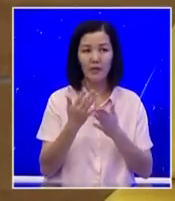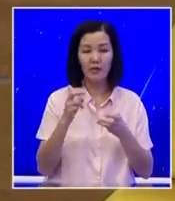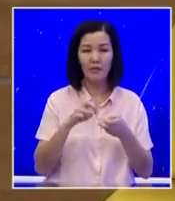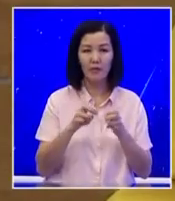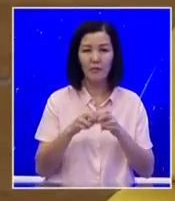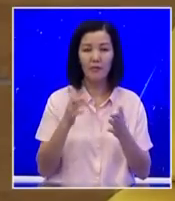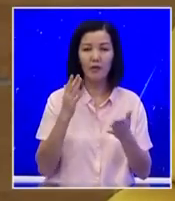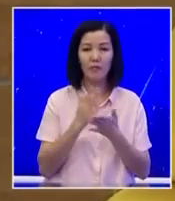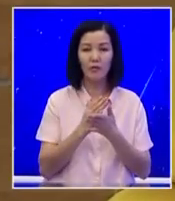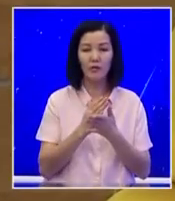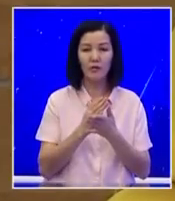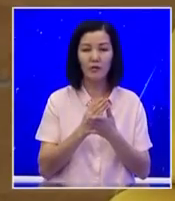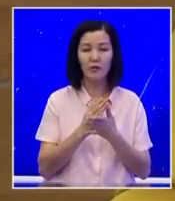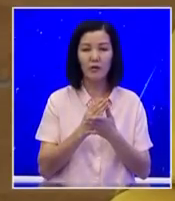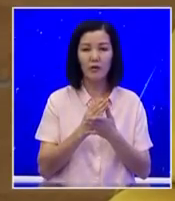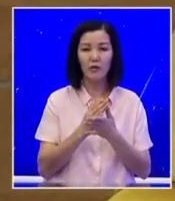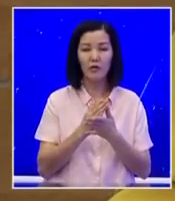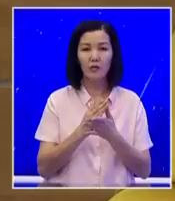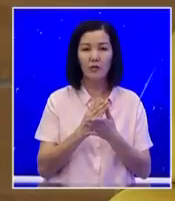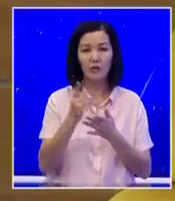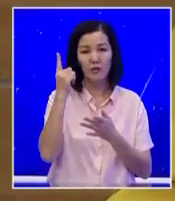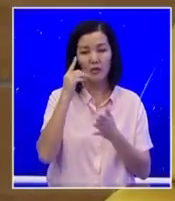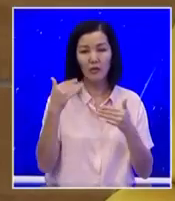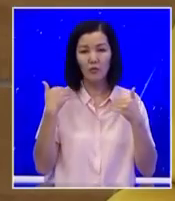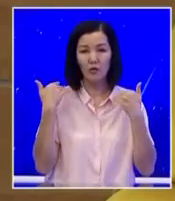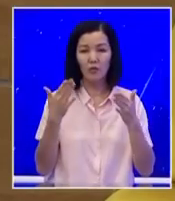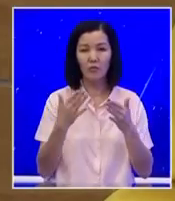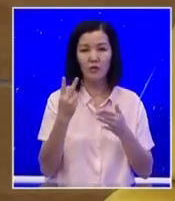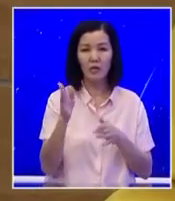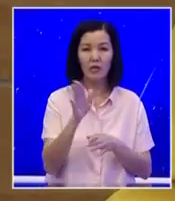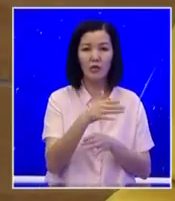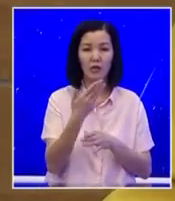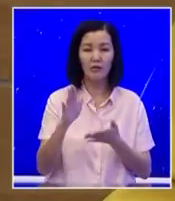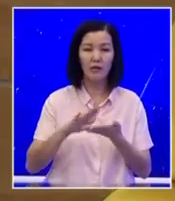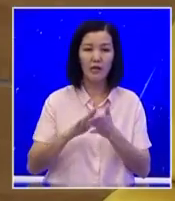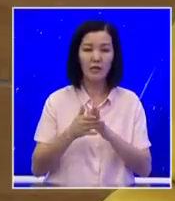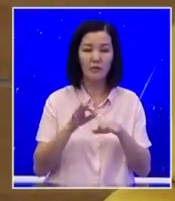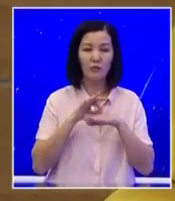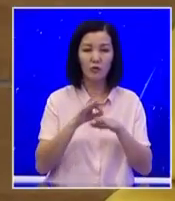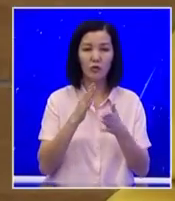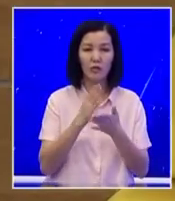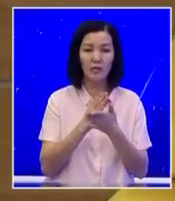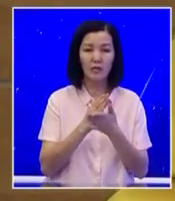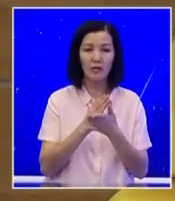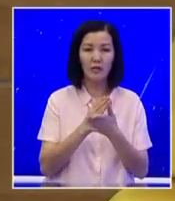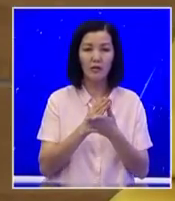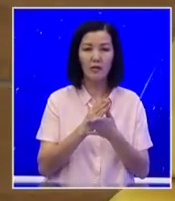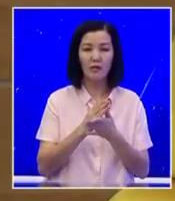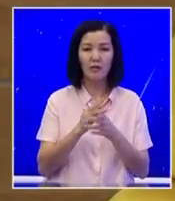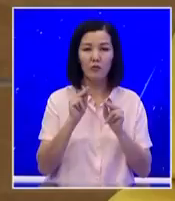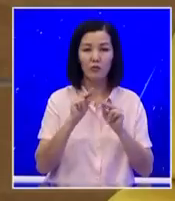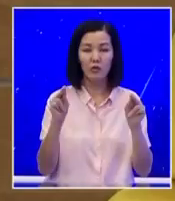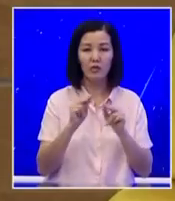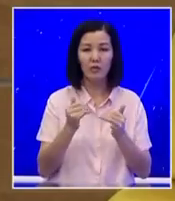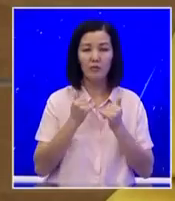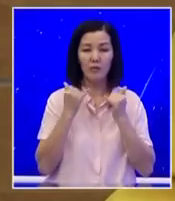мәселелер болатын болса, туындап жатқан келелі ойлар болатын болса, екі жақты келісім арқылы ол оның бәрі біздің ұстаздардың